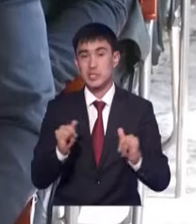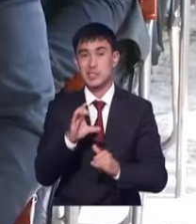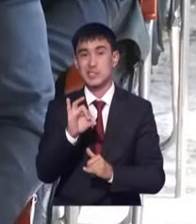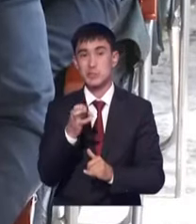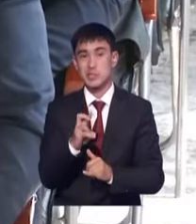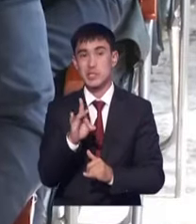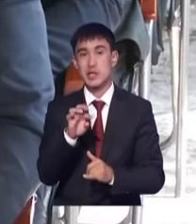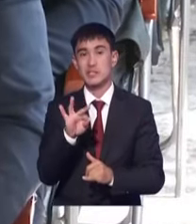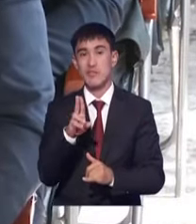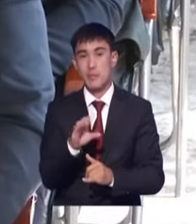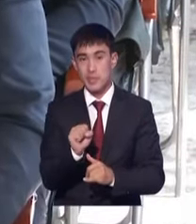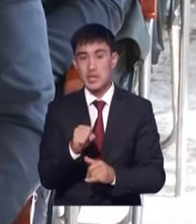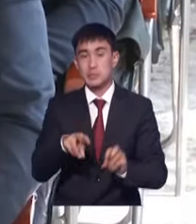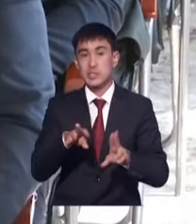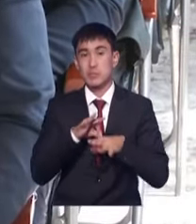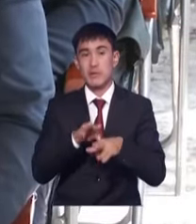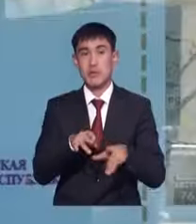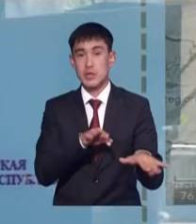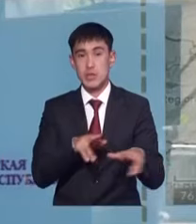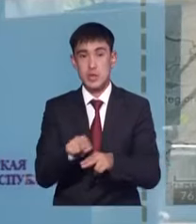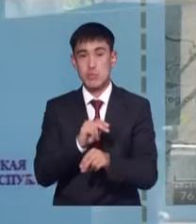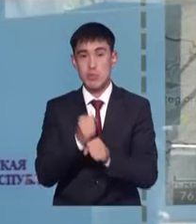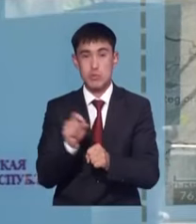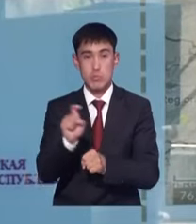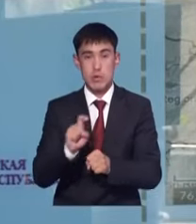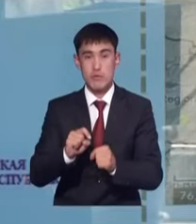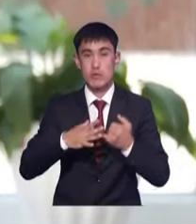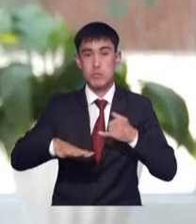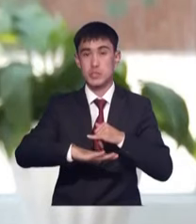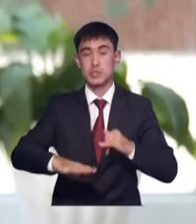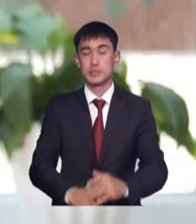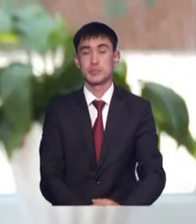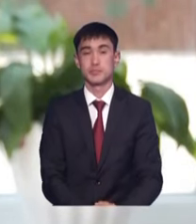сибирской язвы. Специалисты провели соответствующую обработку местности.